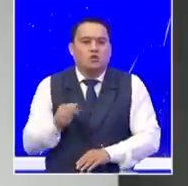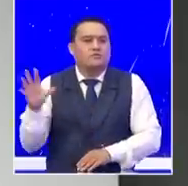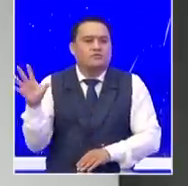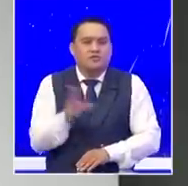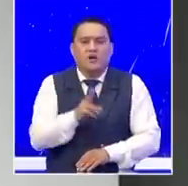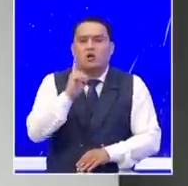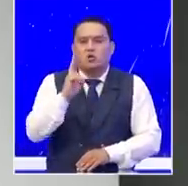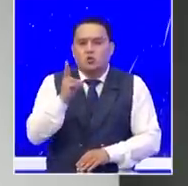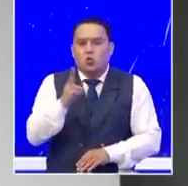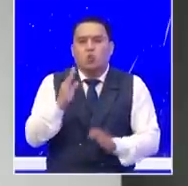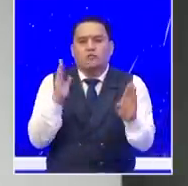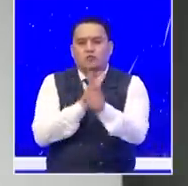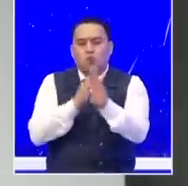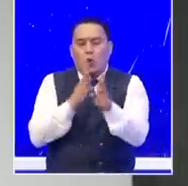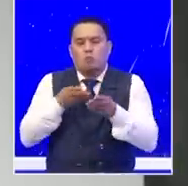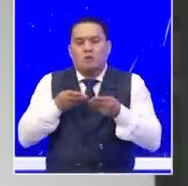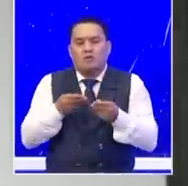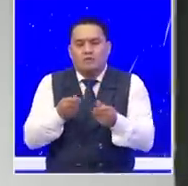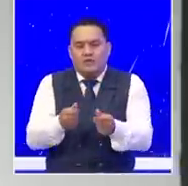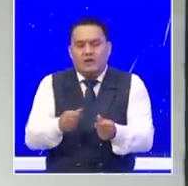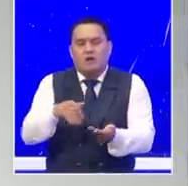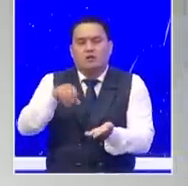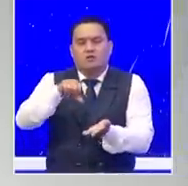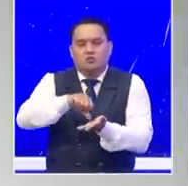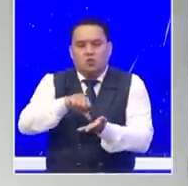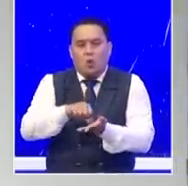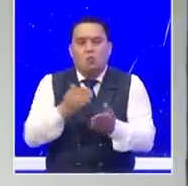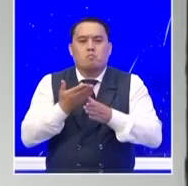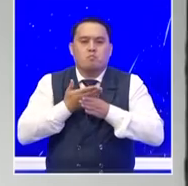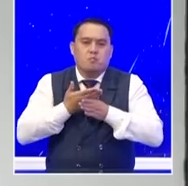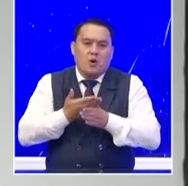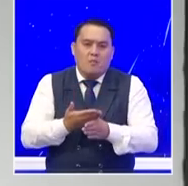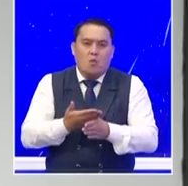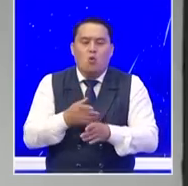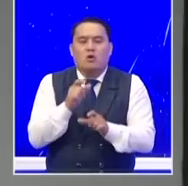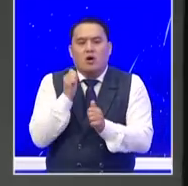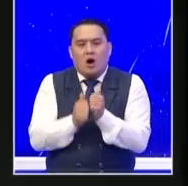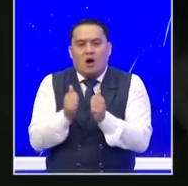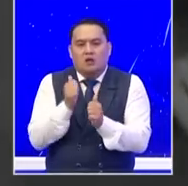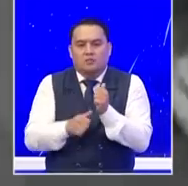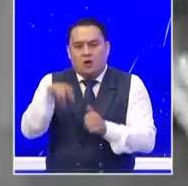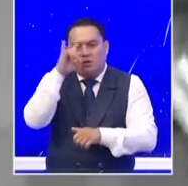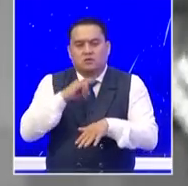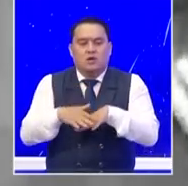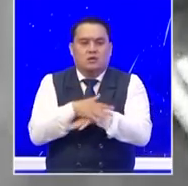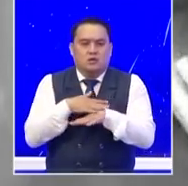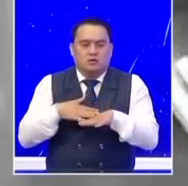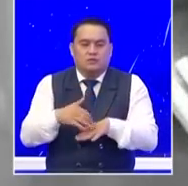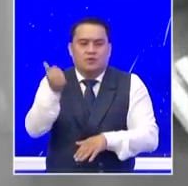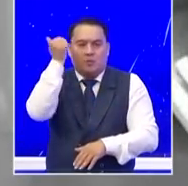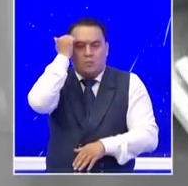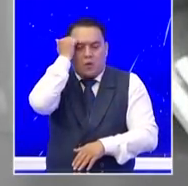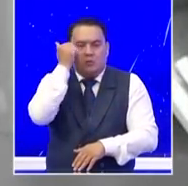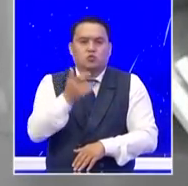те люди, в чьей судьбе он принял участие, помог словом, делом и поддержал дух. Светлая память